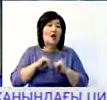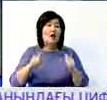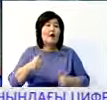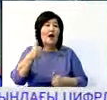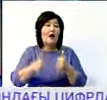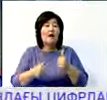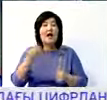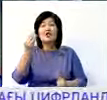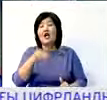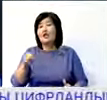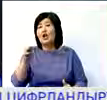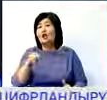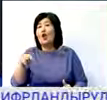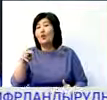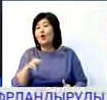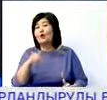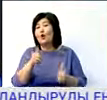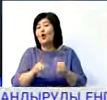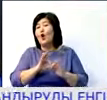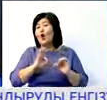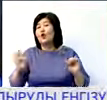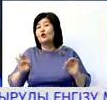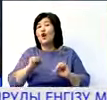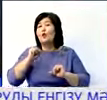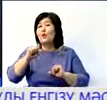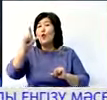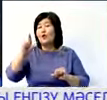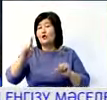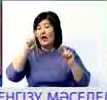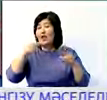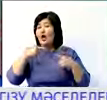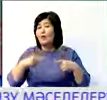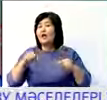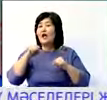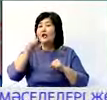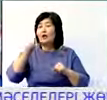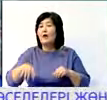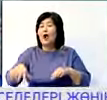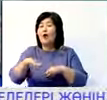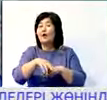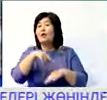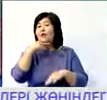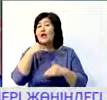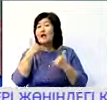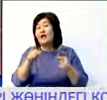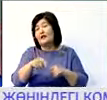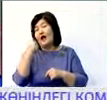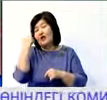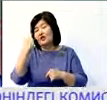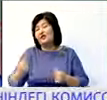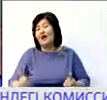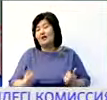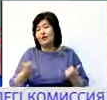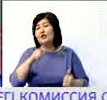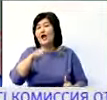бәсеке соңында шиелілік Жандос Молдағара турнирдің үздік боксшысы атанды. Сондай ақ бірқатар боксшылар көрермен көзайымы және жеңіске деген жігер